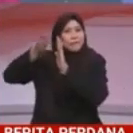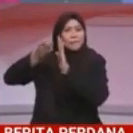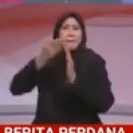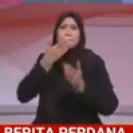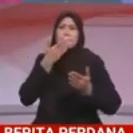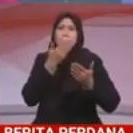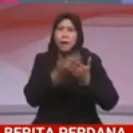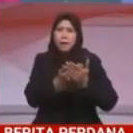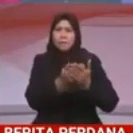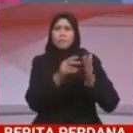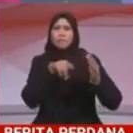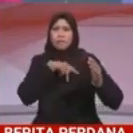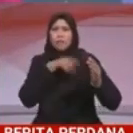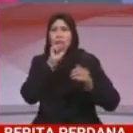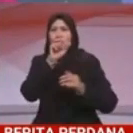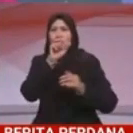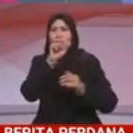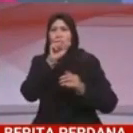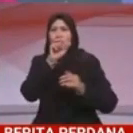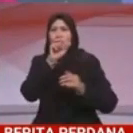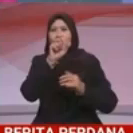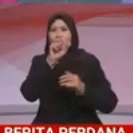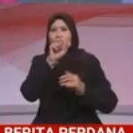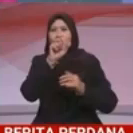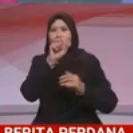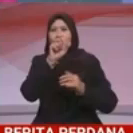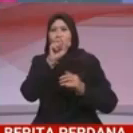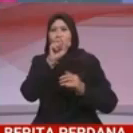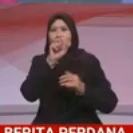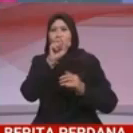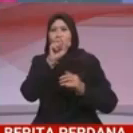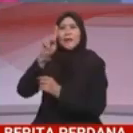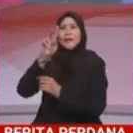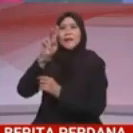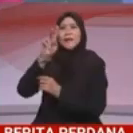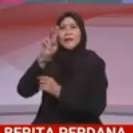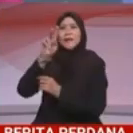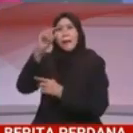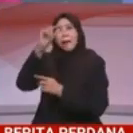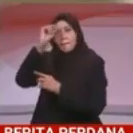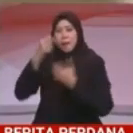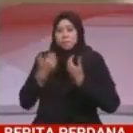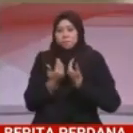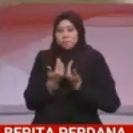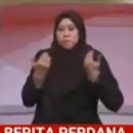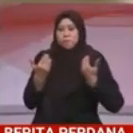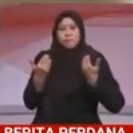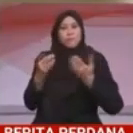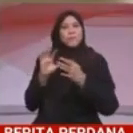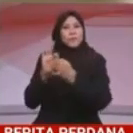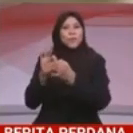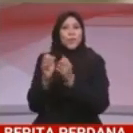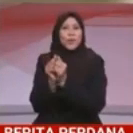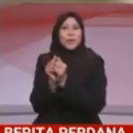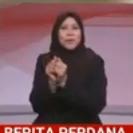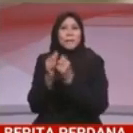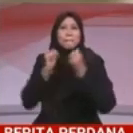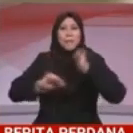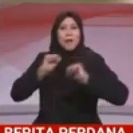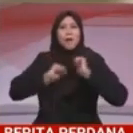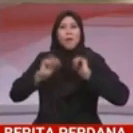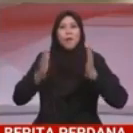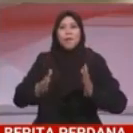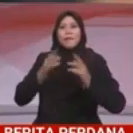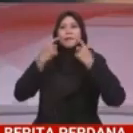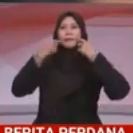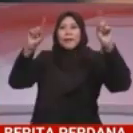Punya Ahlong arahan Dato' Aflin Syauki. Memegang watak sebagai Abang Sado, Sazali bergandingan dengan dua pelawak terkenal,